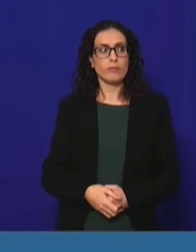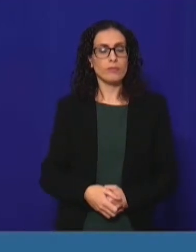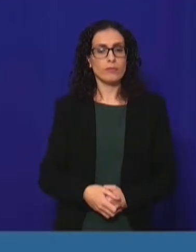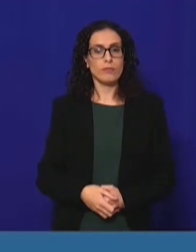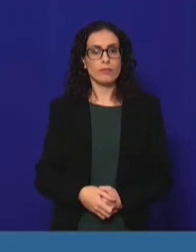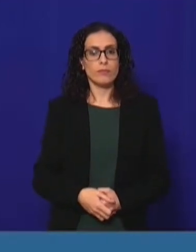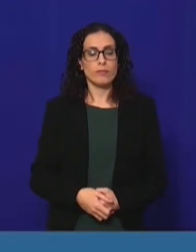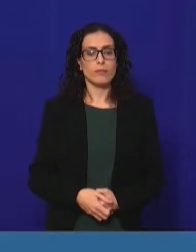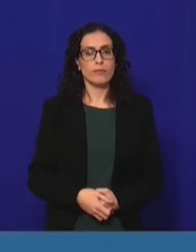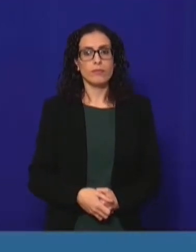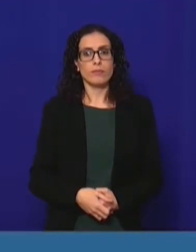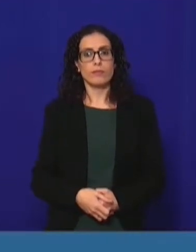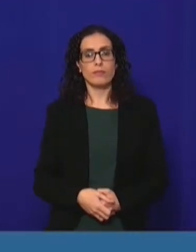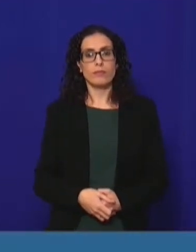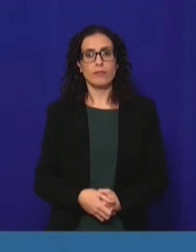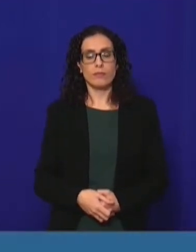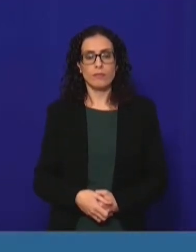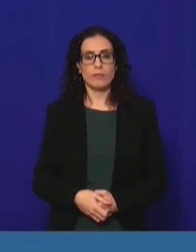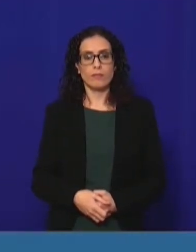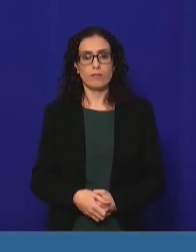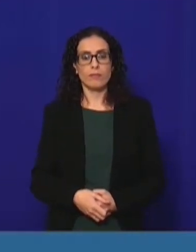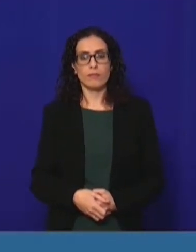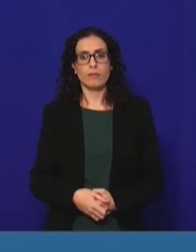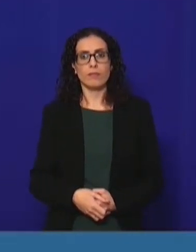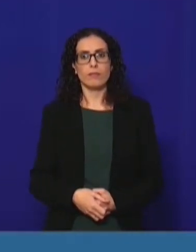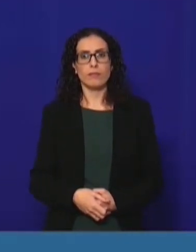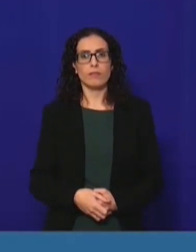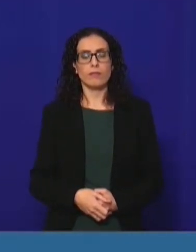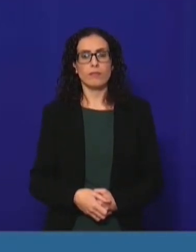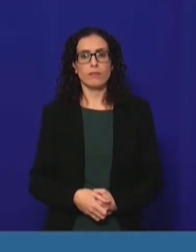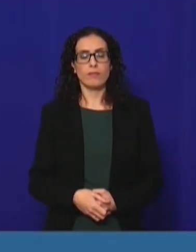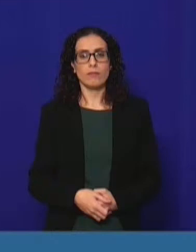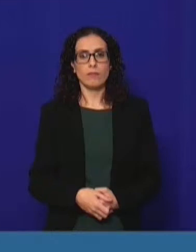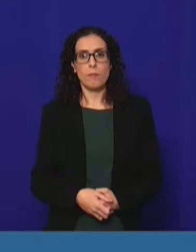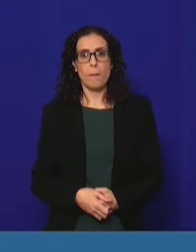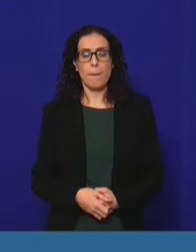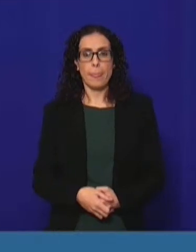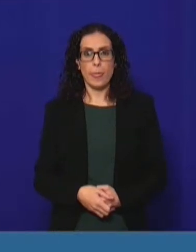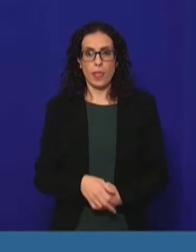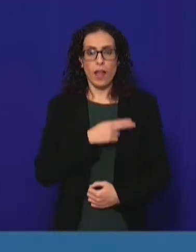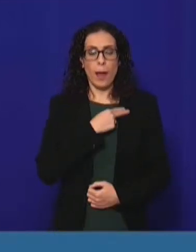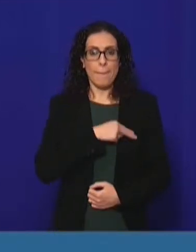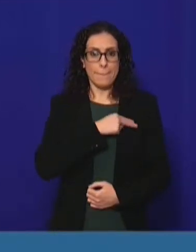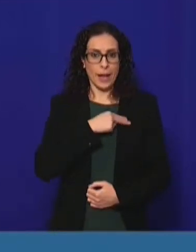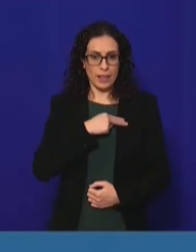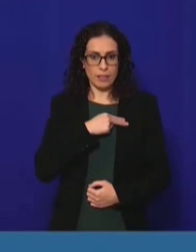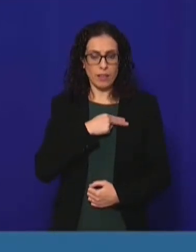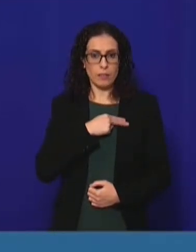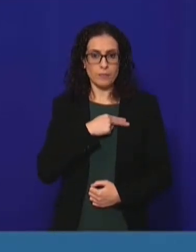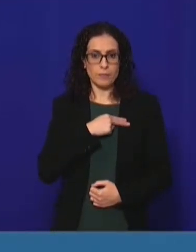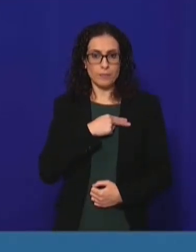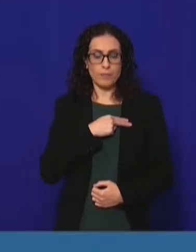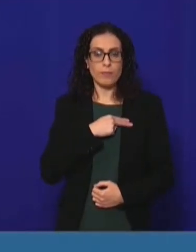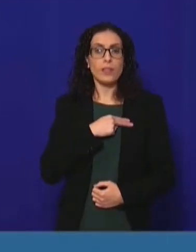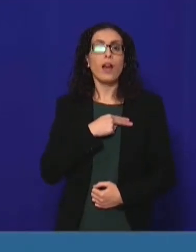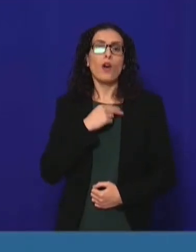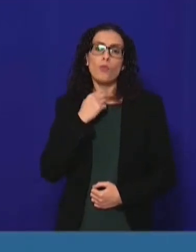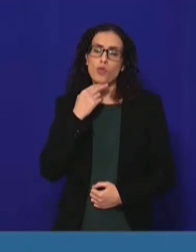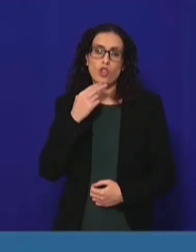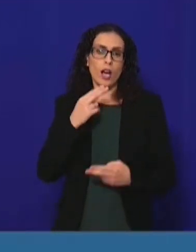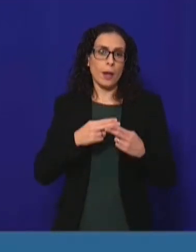Ċara wkoll li Malta bħal diversi pajjiżi oħrajn il-COVID vaccination miex sa tkun obbligatorja,